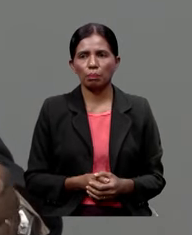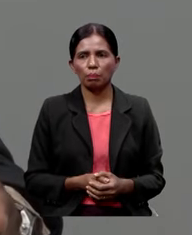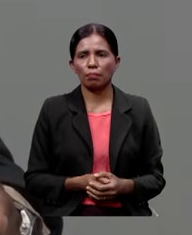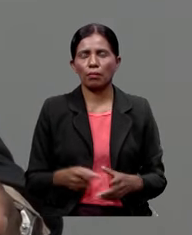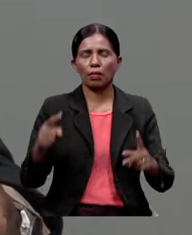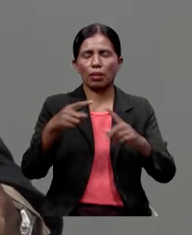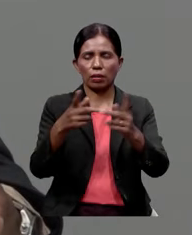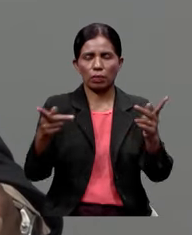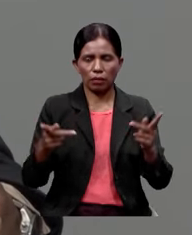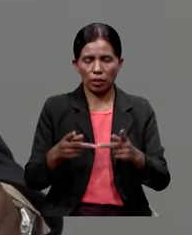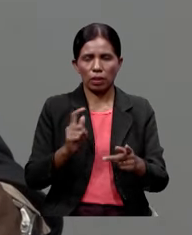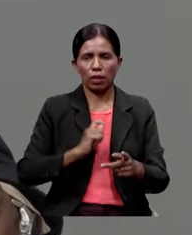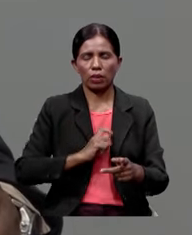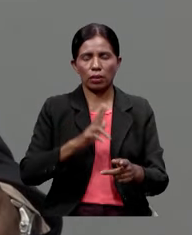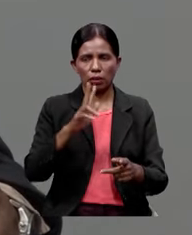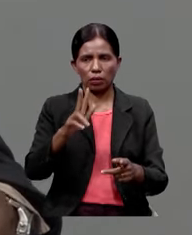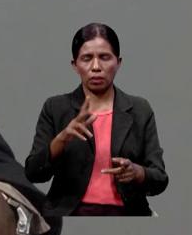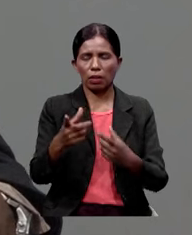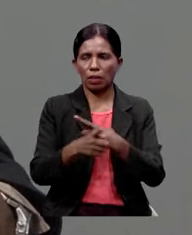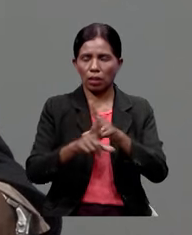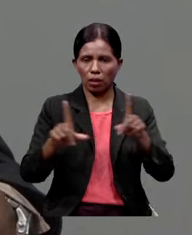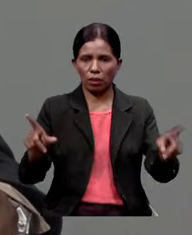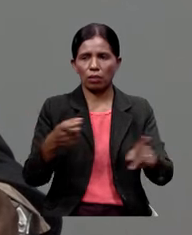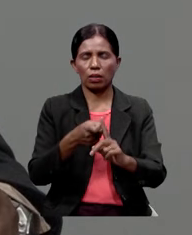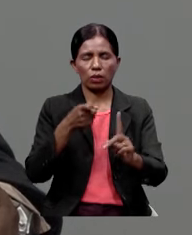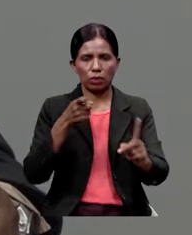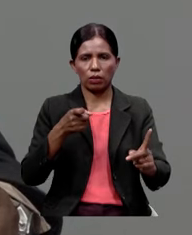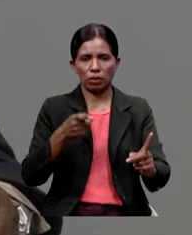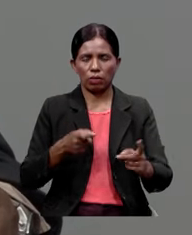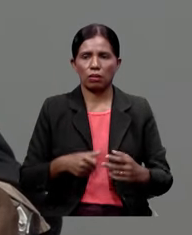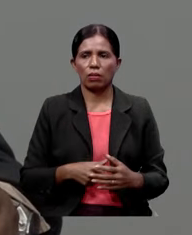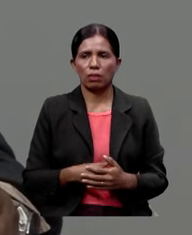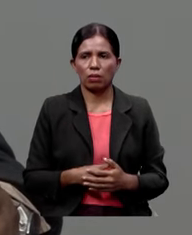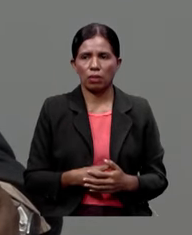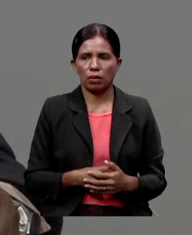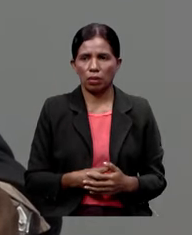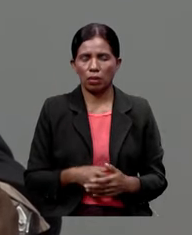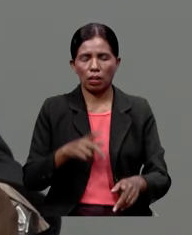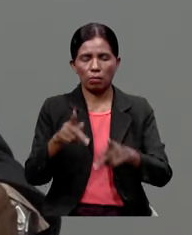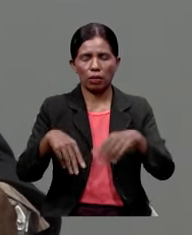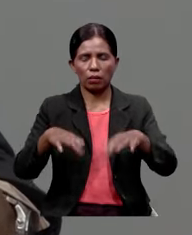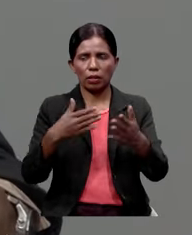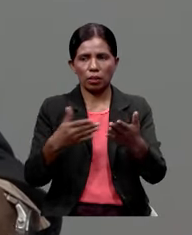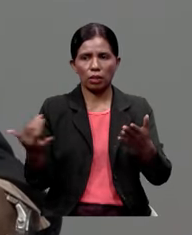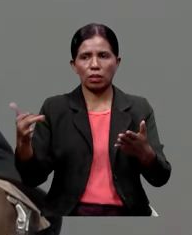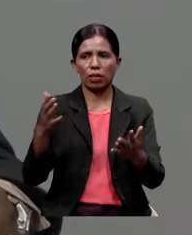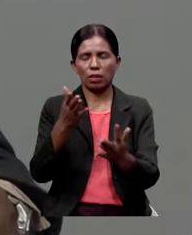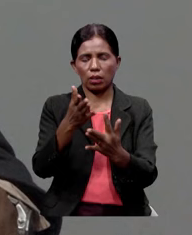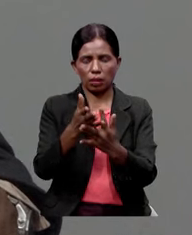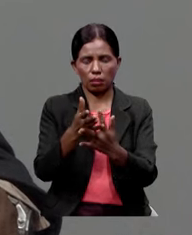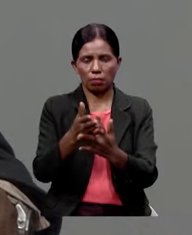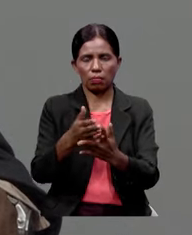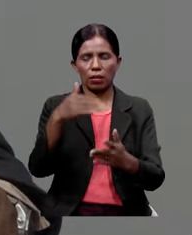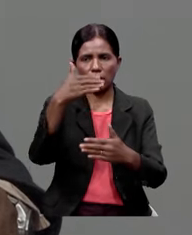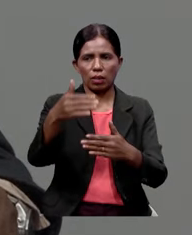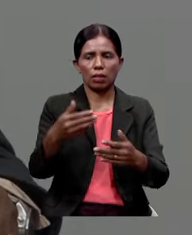fatin de Tasitolo ne tenki livri husi maluk negosiante sira sira bel tamai tombalaran para